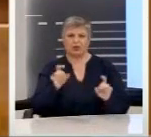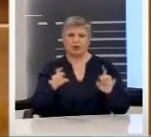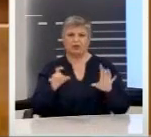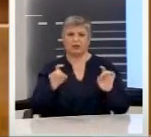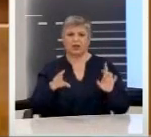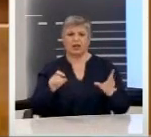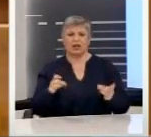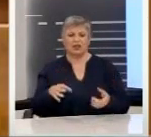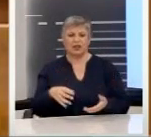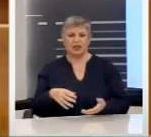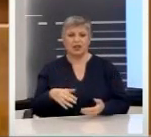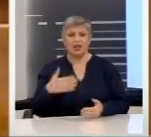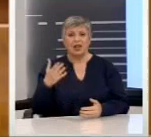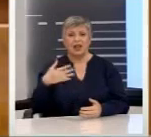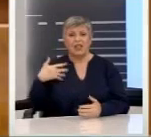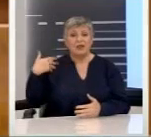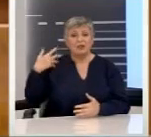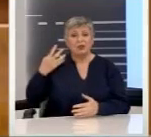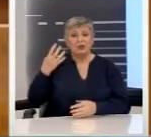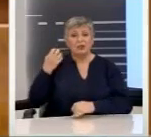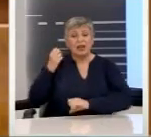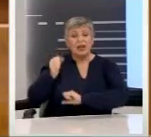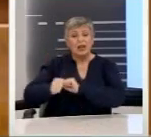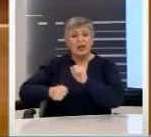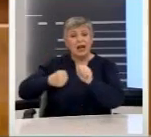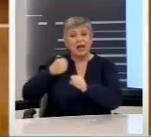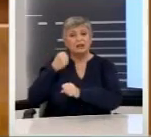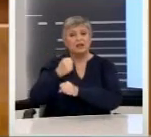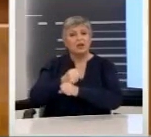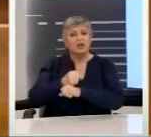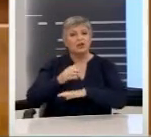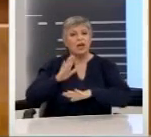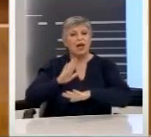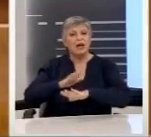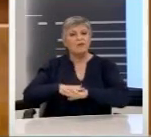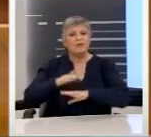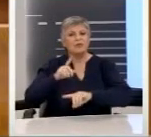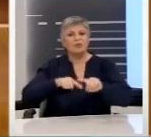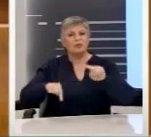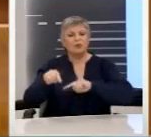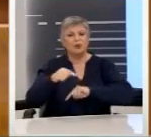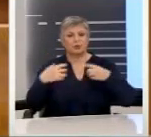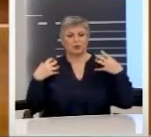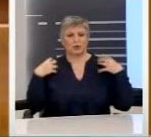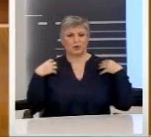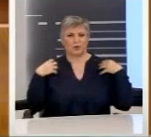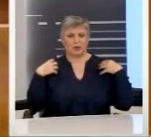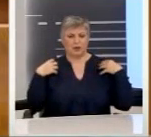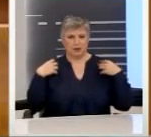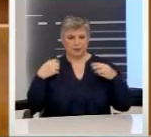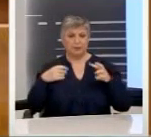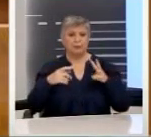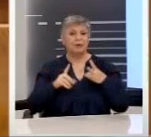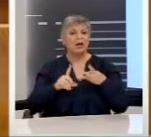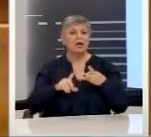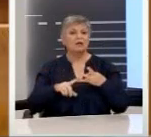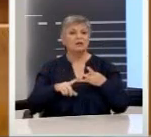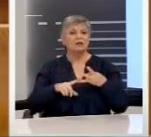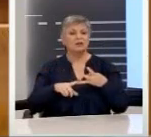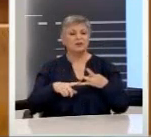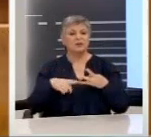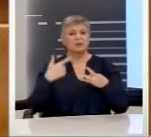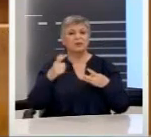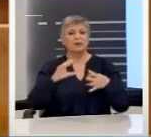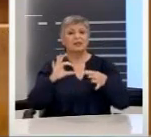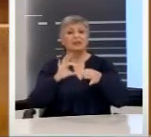υπουργών και βουλευτών τα τελευταία 40 χρόνια. Ποιος ευθύνεται για όλα αυτά? Δώστε μας μια απάντηση. Τρίτον, συνεργάτες του